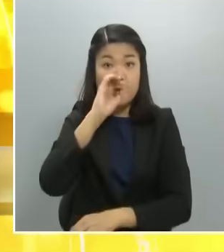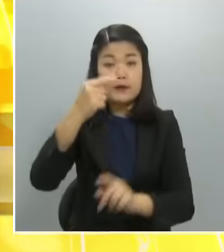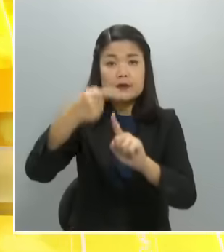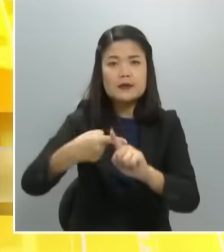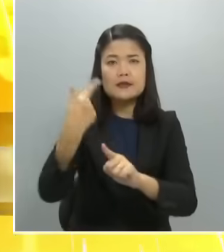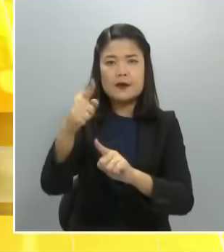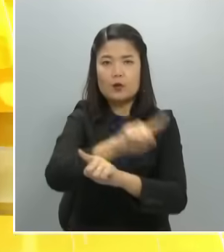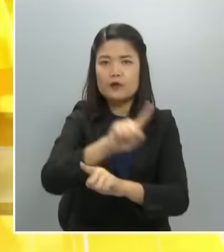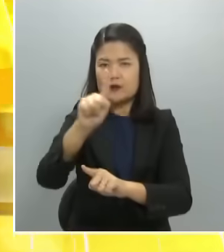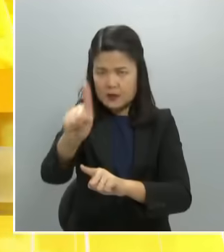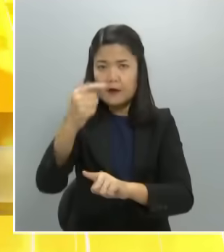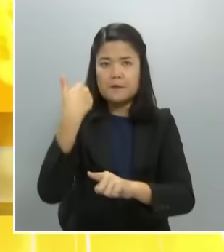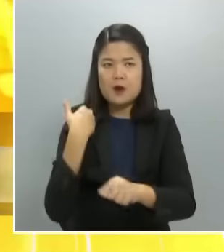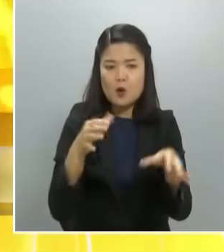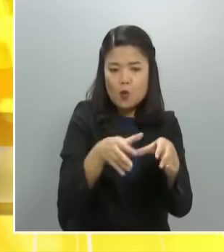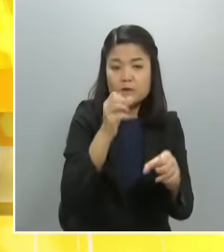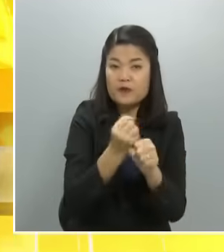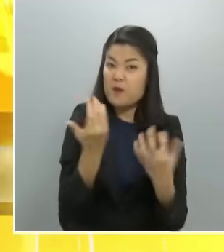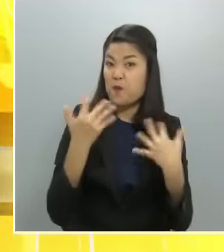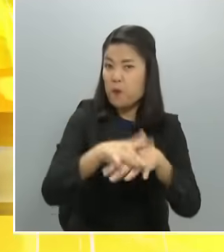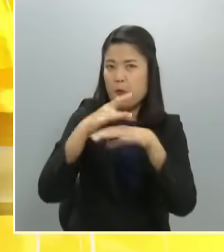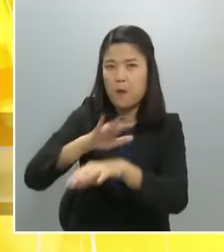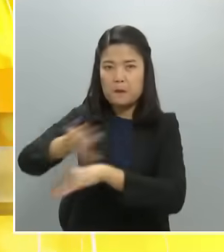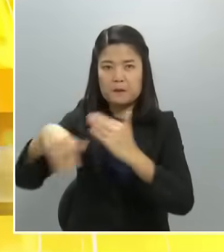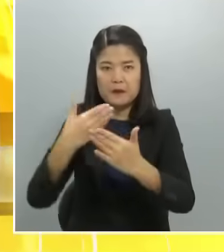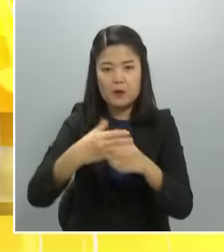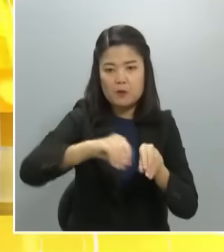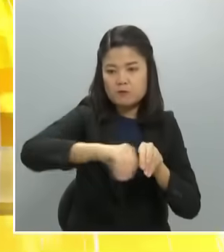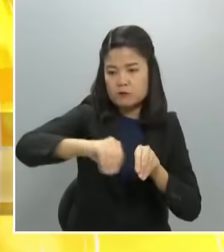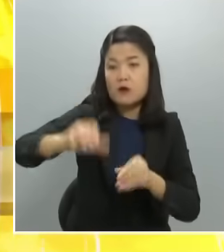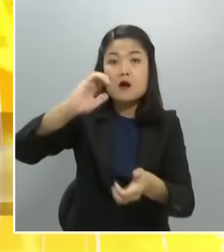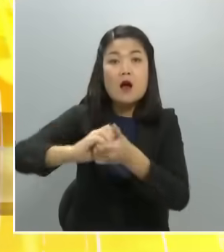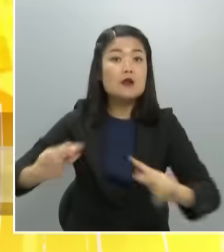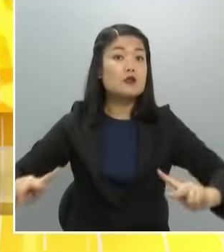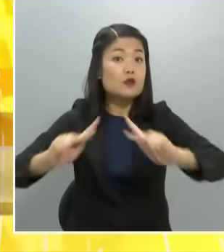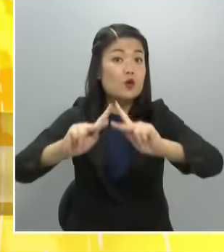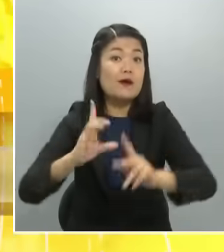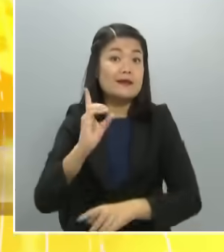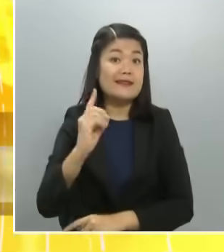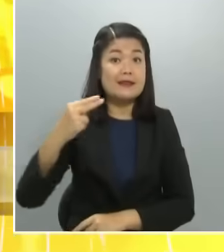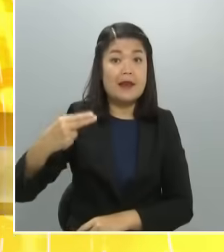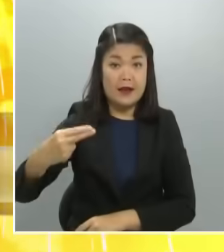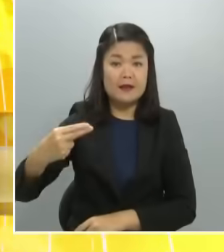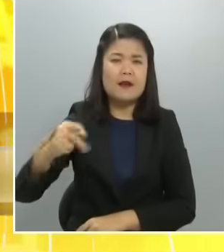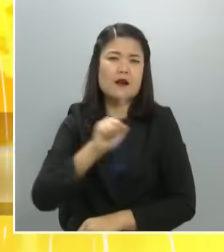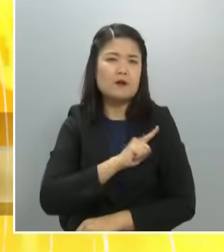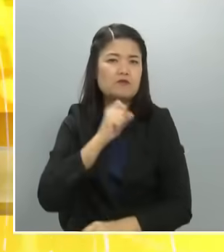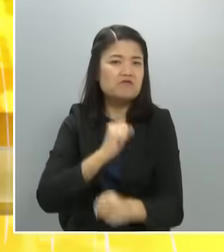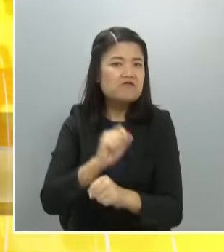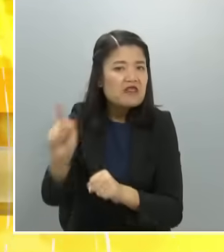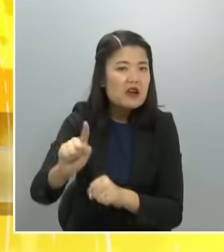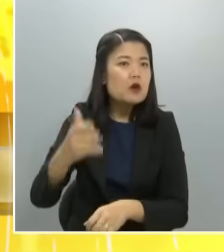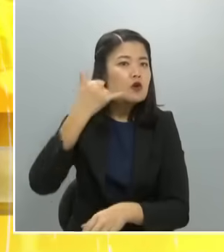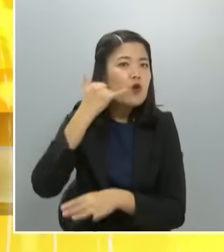การเปิดวอร์รูมทำงานร่วมกันทั้งระบบร่วมกับ DS ด้วยนะฮะกับการจัดการกับแก๊งคอลเซ็นเตอร์เ